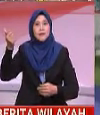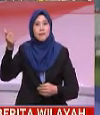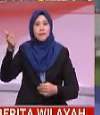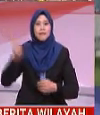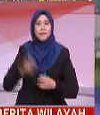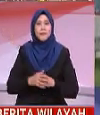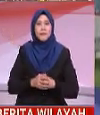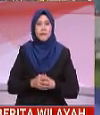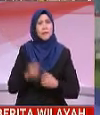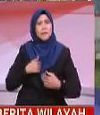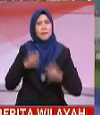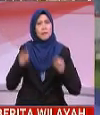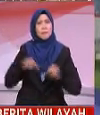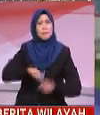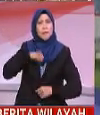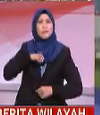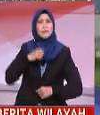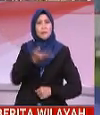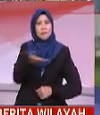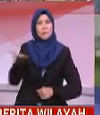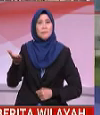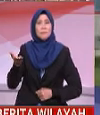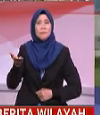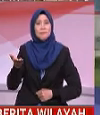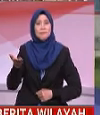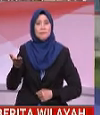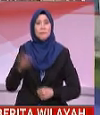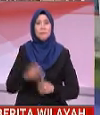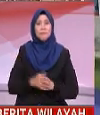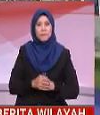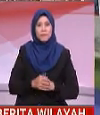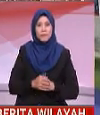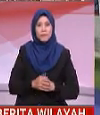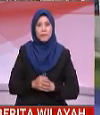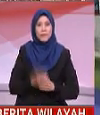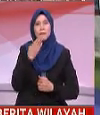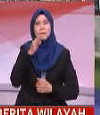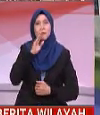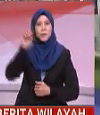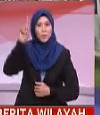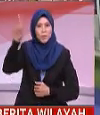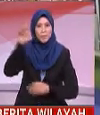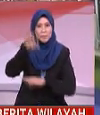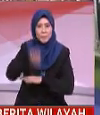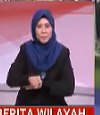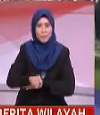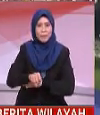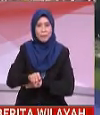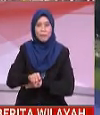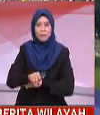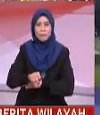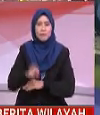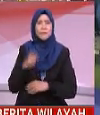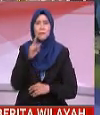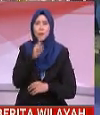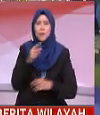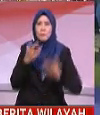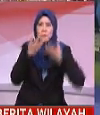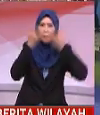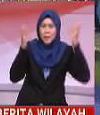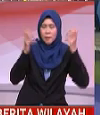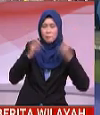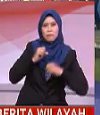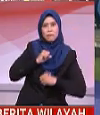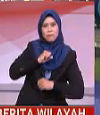nak apa. Saya boleh bangga dengan diorang. And alhamdulillah malam ni, walaupun kita tahu Maybank give a good